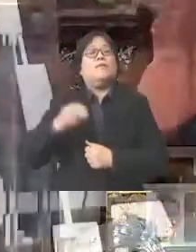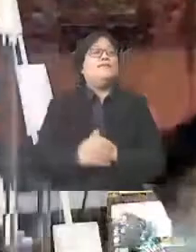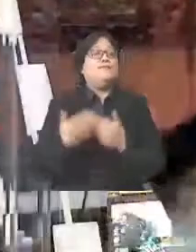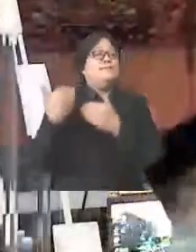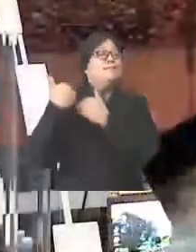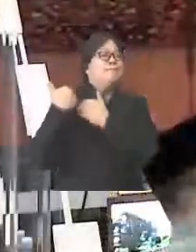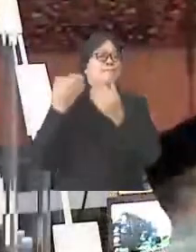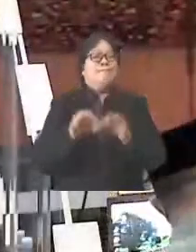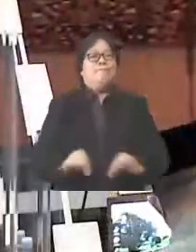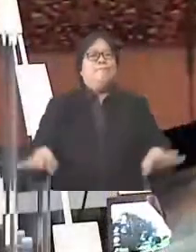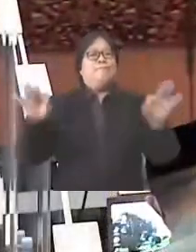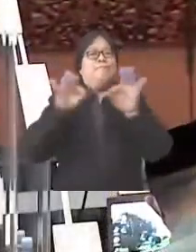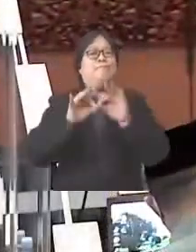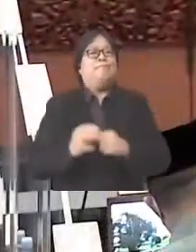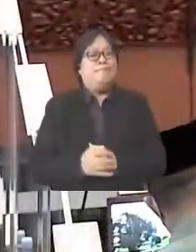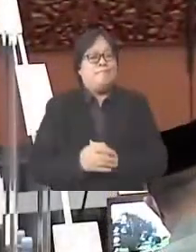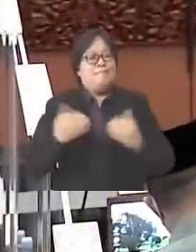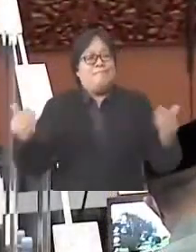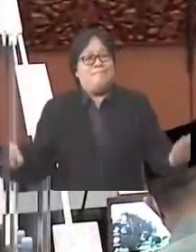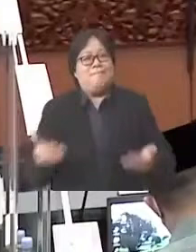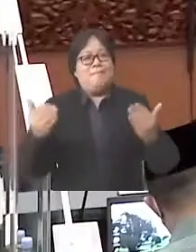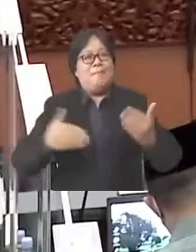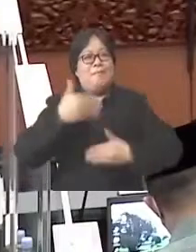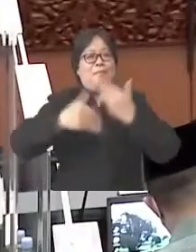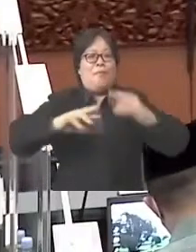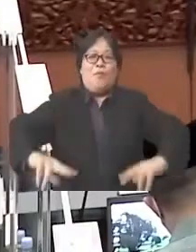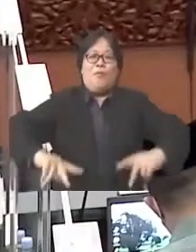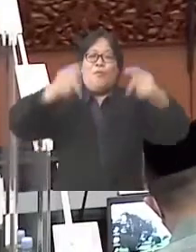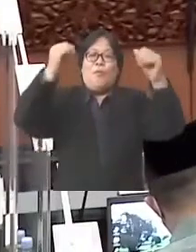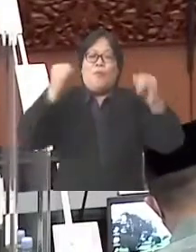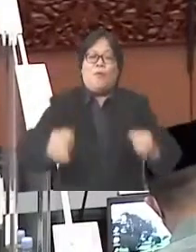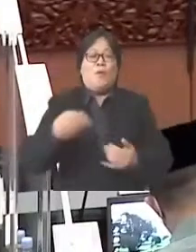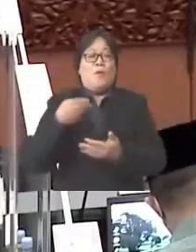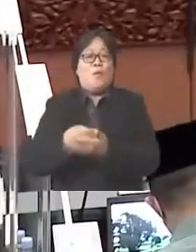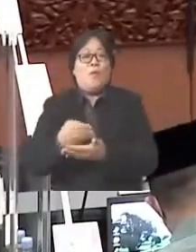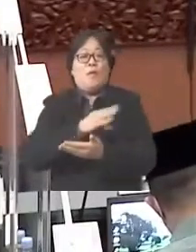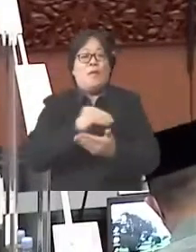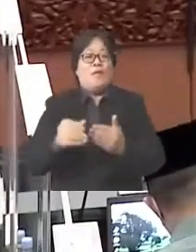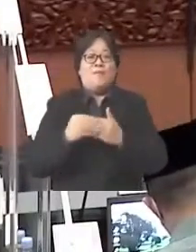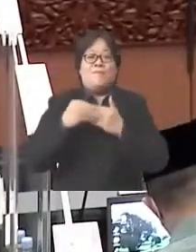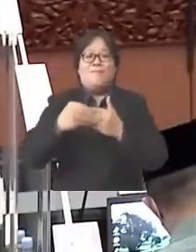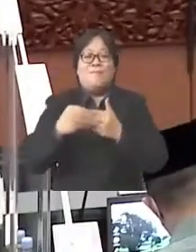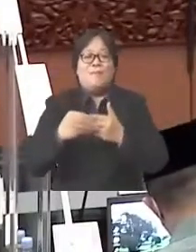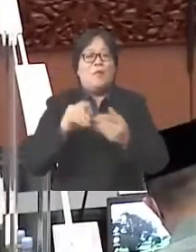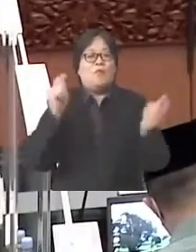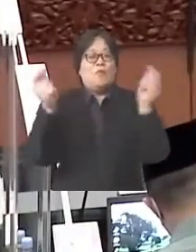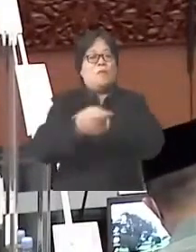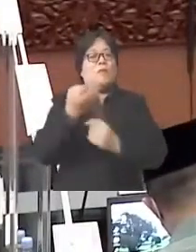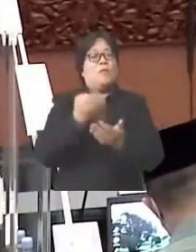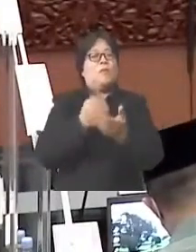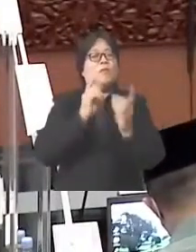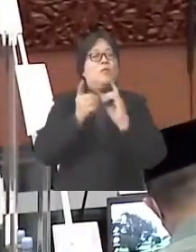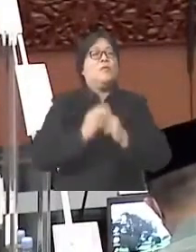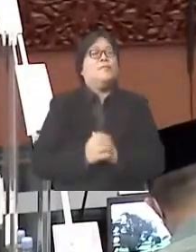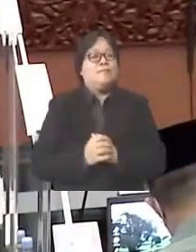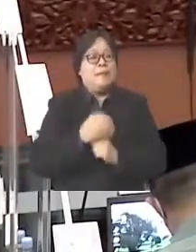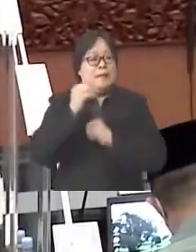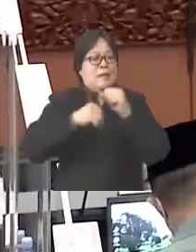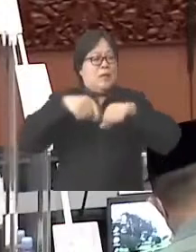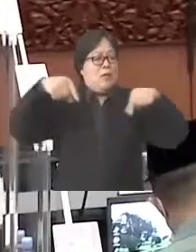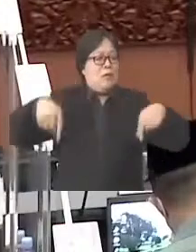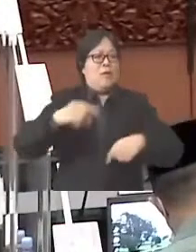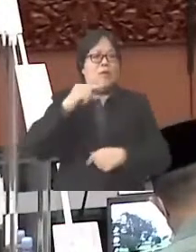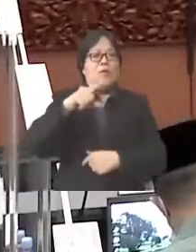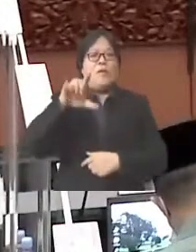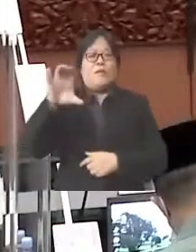memainkan peranan penting sebagai penggerak modal Insan dan keuangan serta pemangkin transformasi ekonomi digital tahun ini